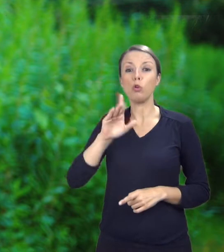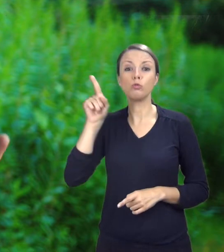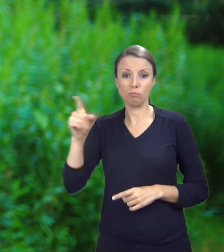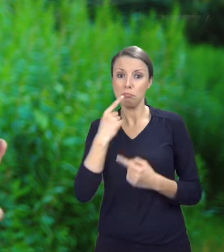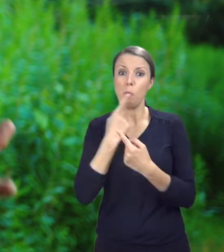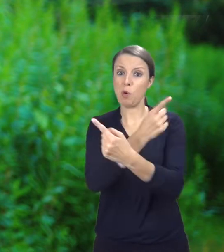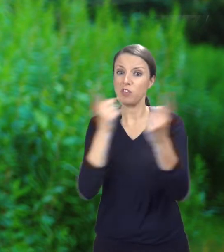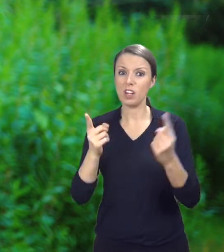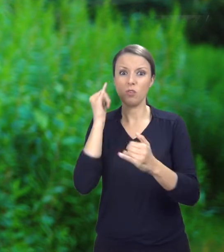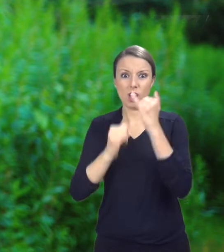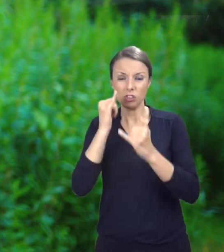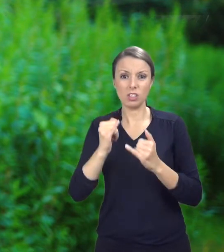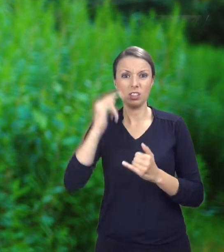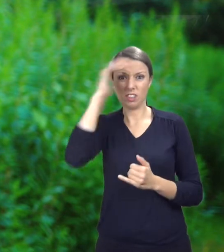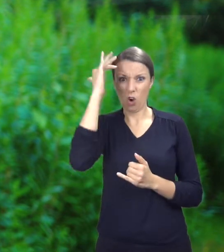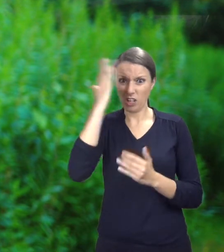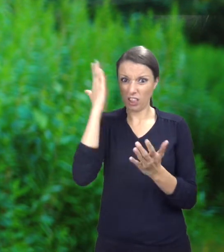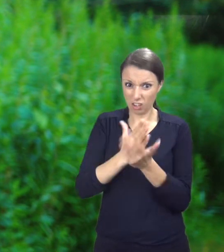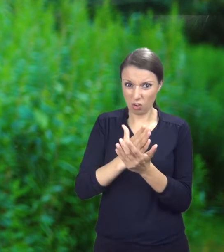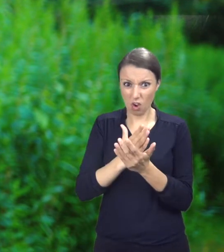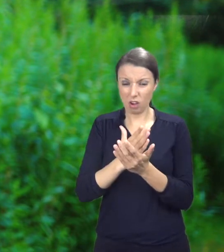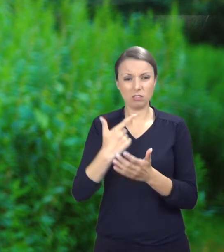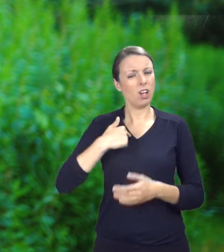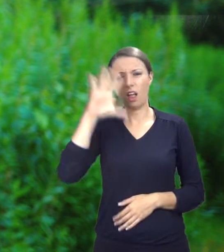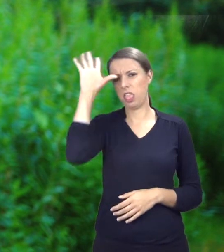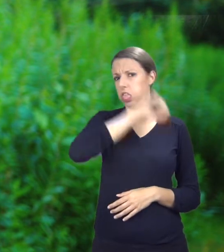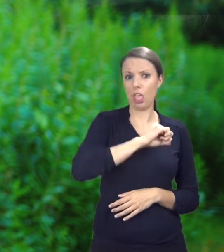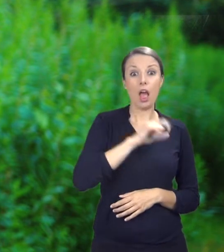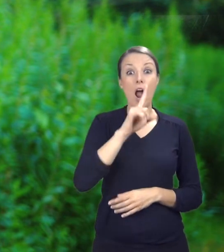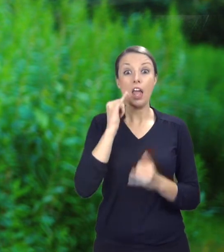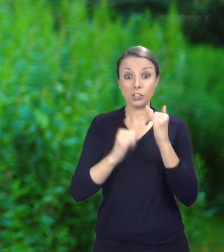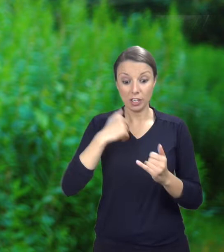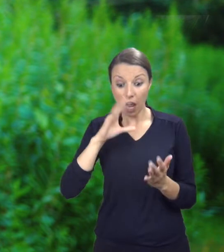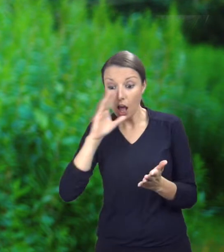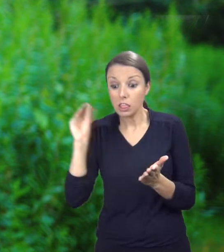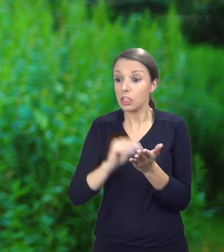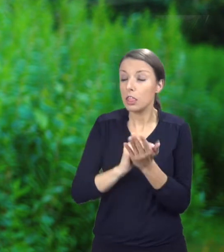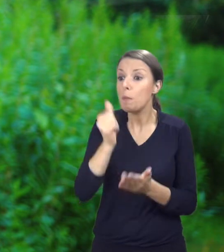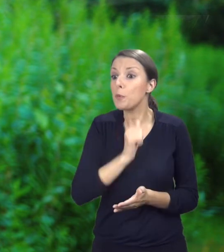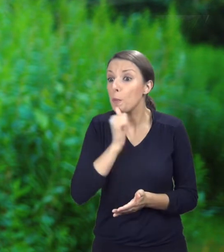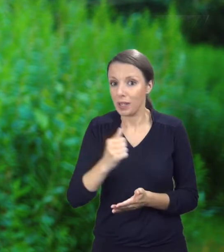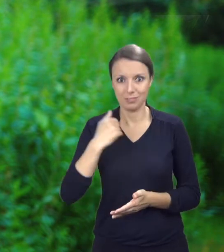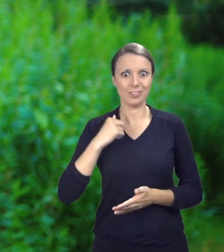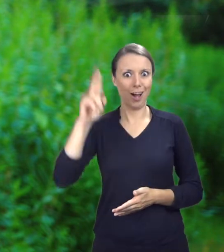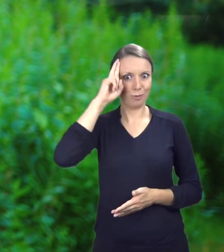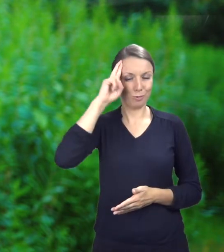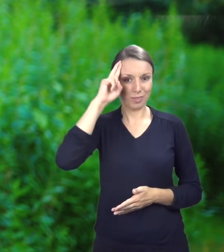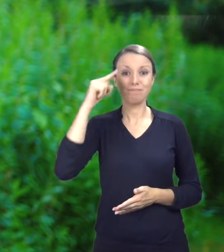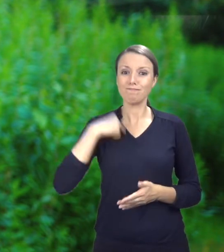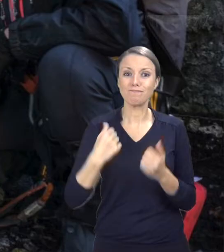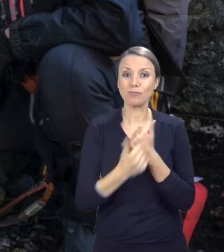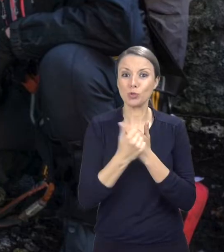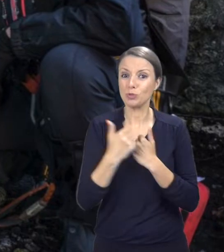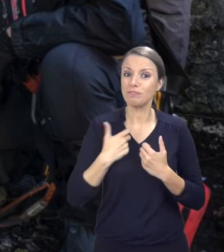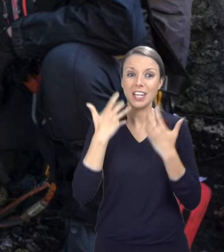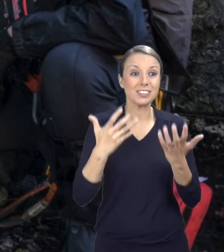jeżeli pokażesz mi to, to zapamiętam, ale jeżeli dasz mi to zrobić, to ja wtedy zrozumiem. I na tym mi najbardziej zależy, właśnie na zrozumieniu tego,